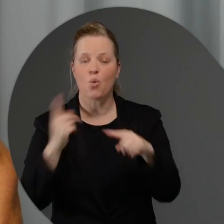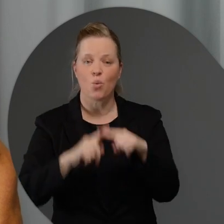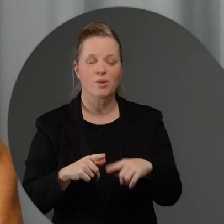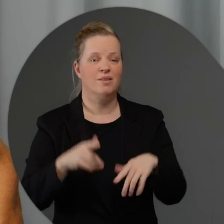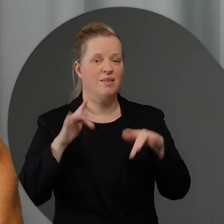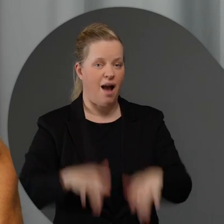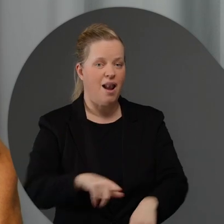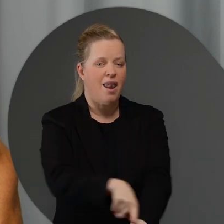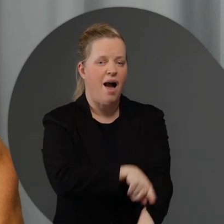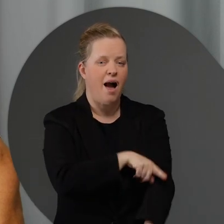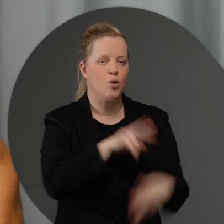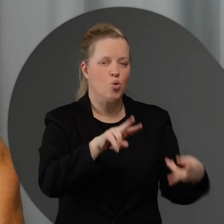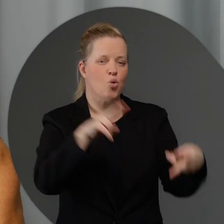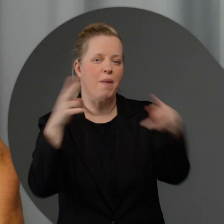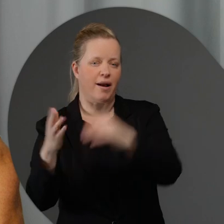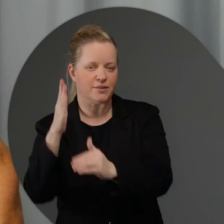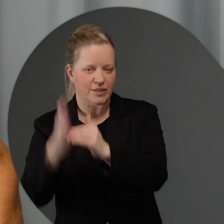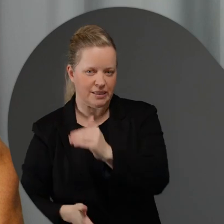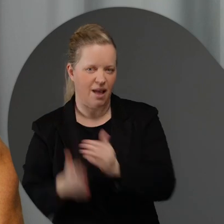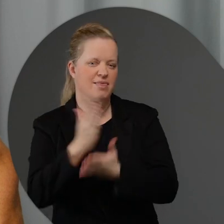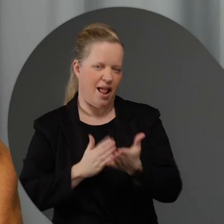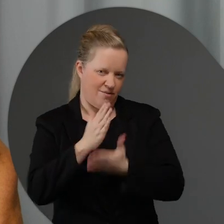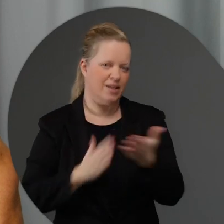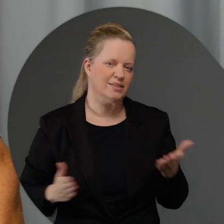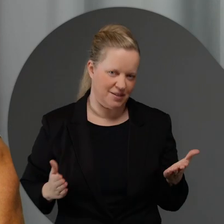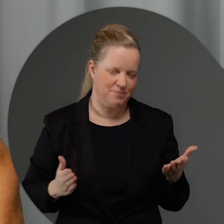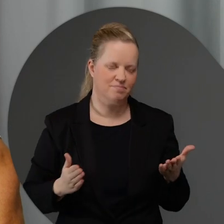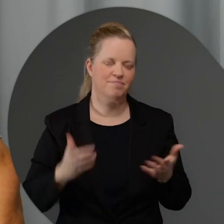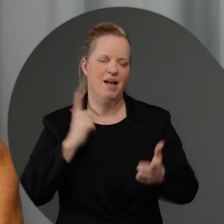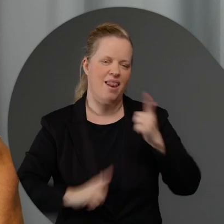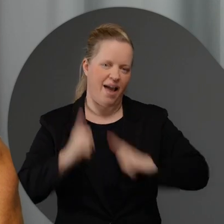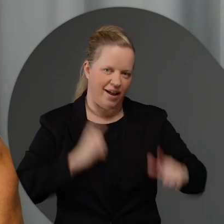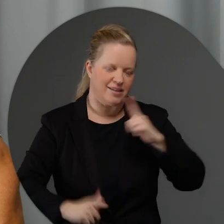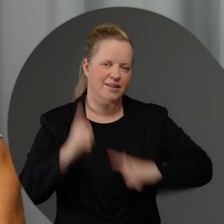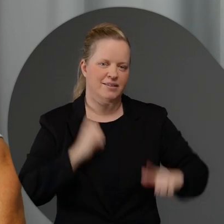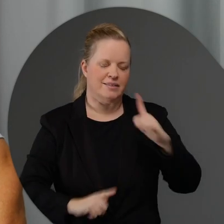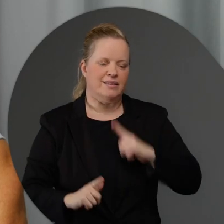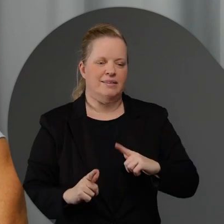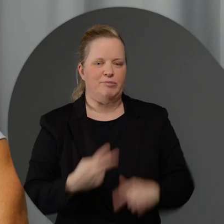werden. Und wir haben lange Übergangsfristen teilweise. Das ist auch leider